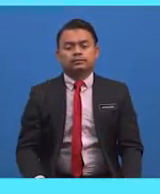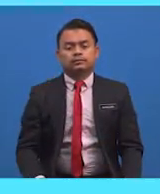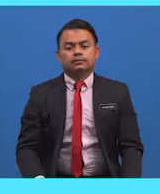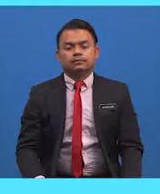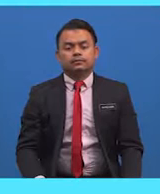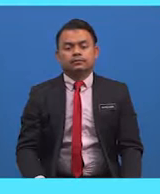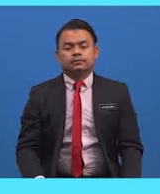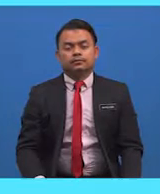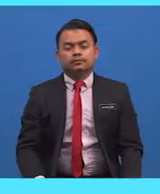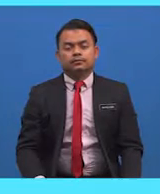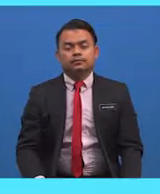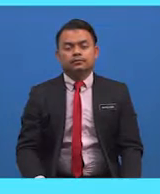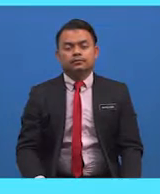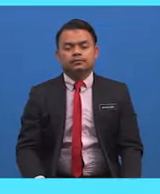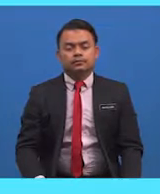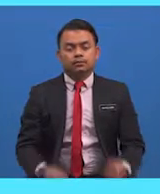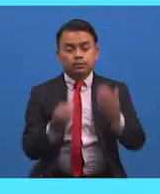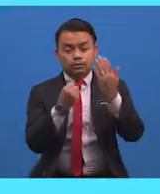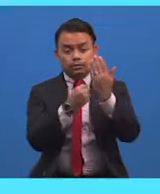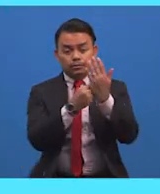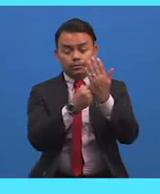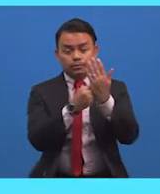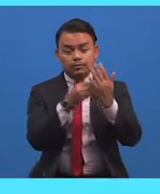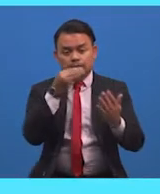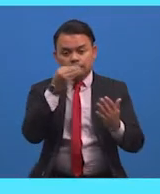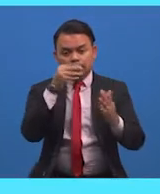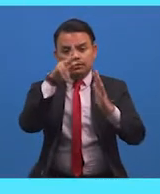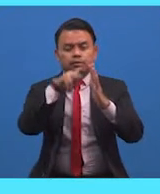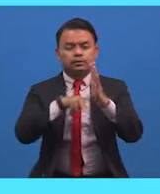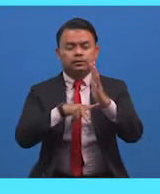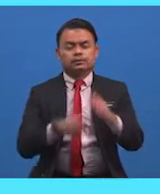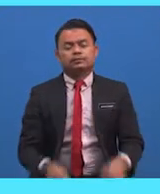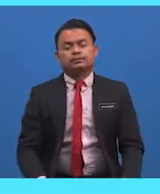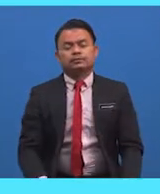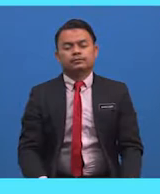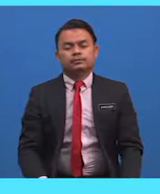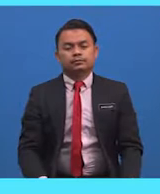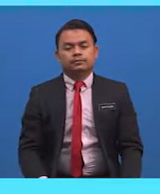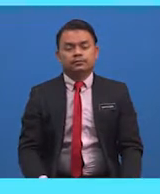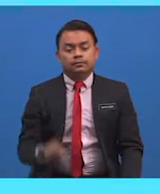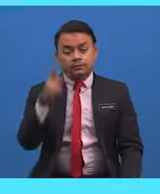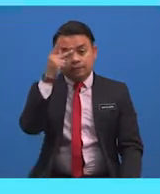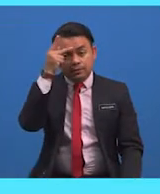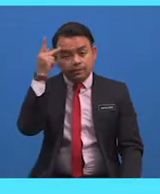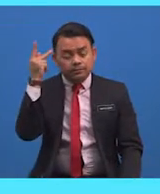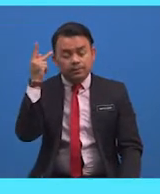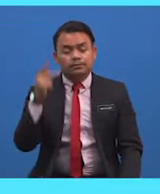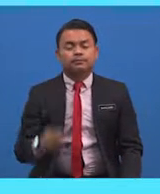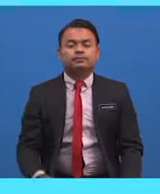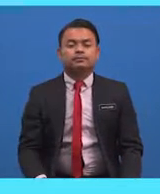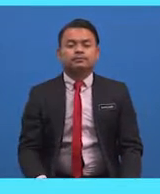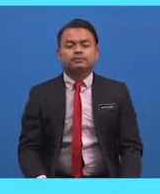sumber makanan juga akan berkurangan. Hal ini disebabkan perubahan atau kekurangan